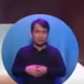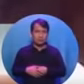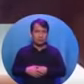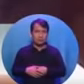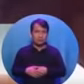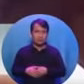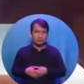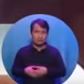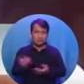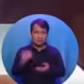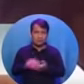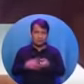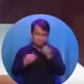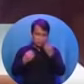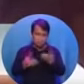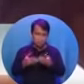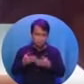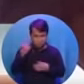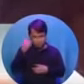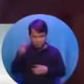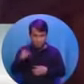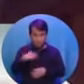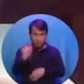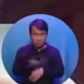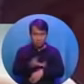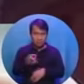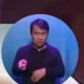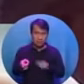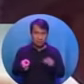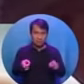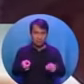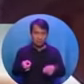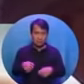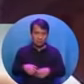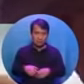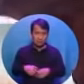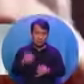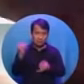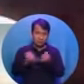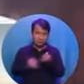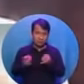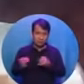Yun na lang, Nina, ang akin. Alang-alang sa kapatid mo dito sa kapatid mong bunso.